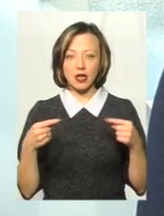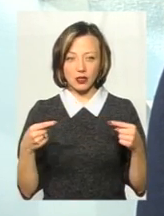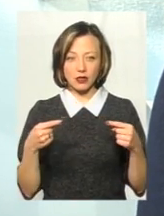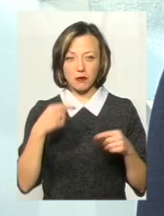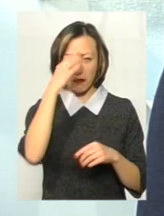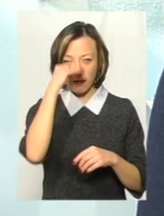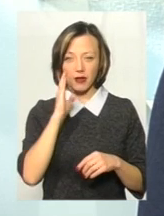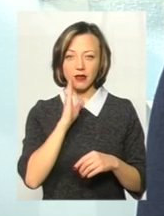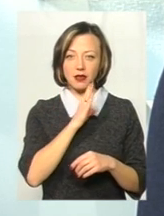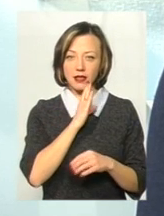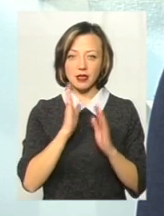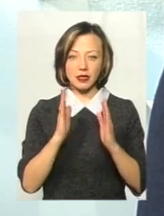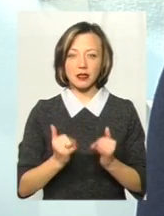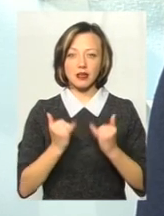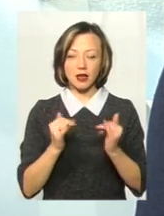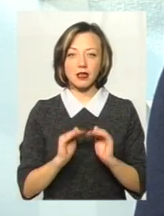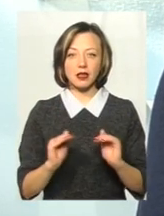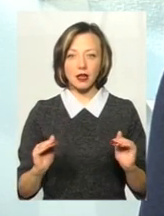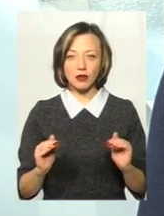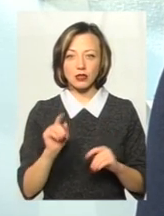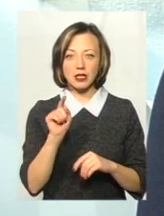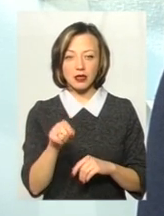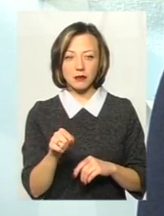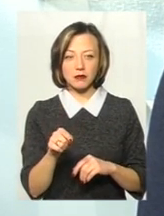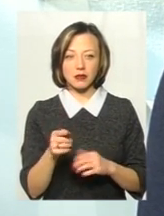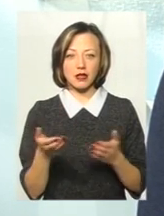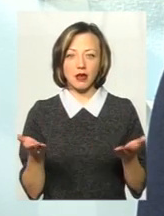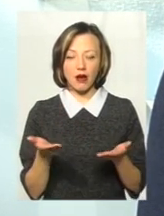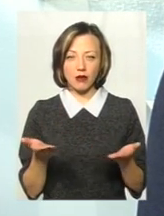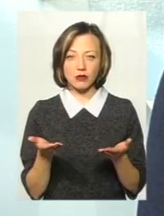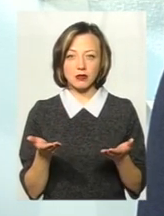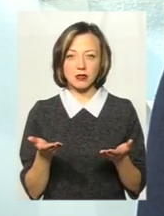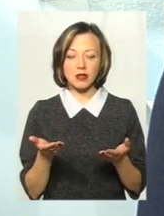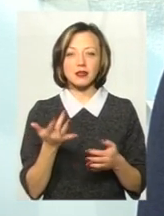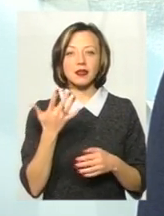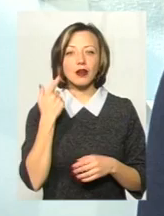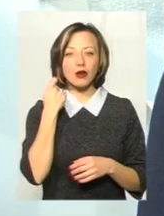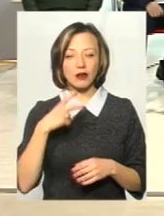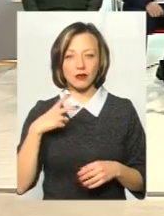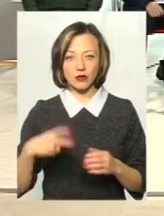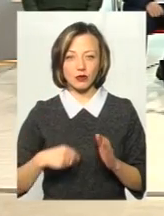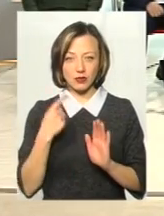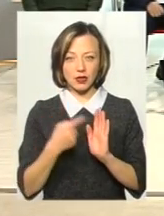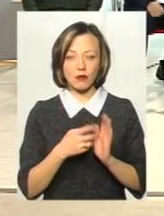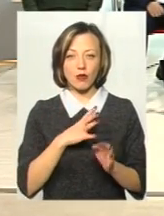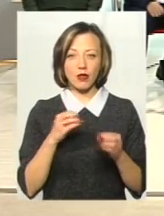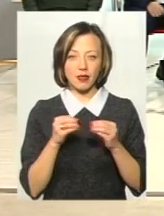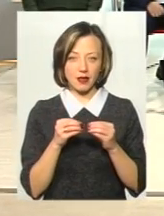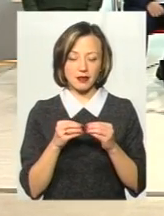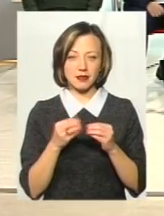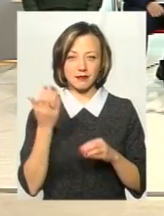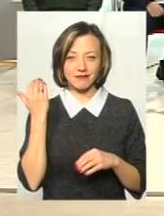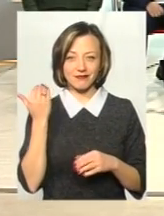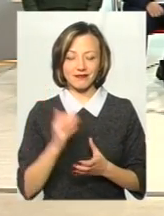які роблять, так, це суто для дітей, щоб їм якось... А скільки років вашій донечці? В той час було 10?